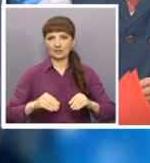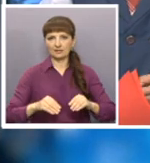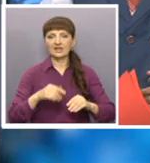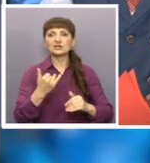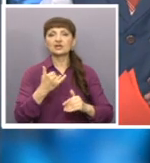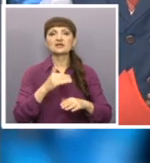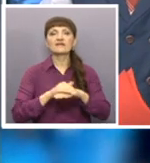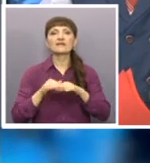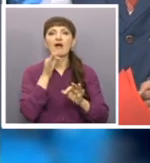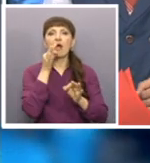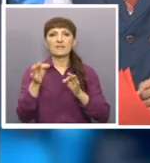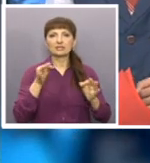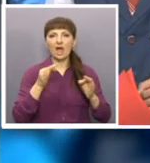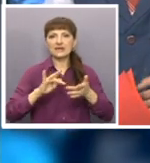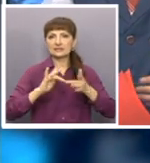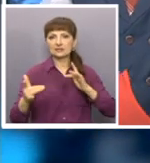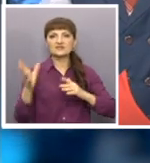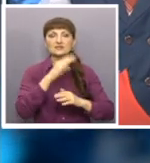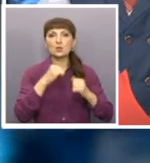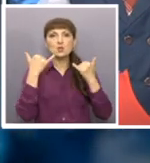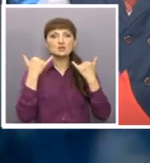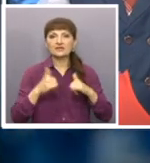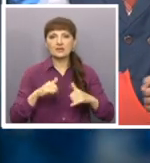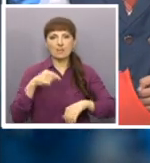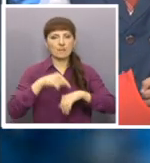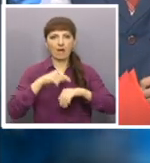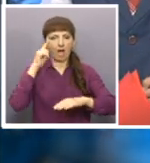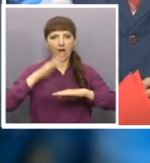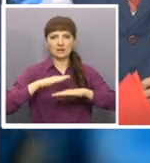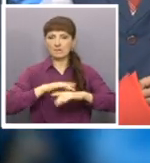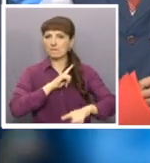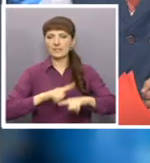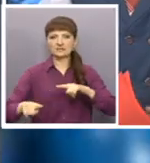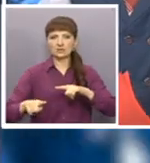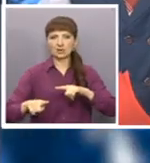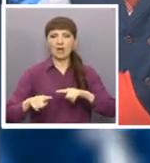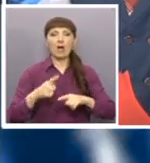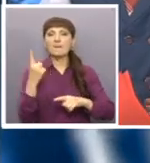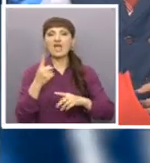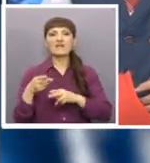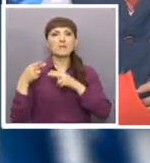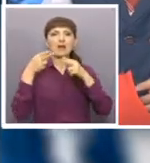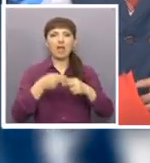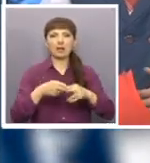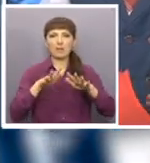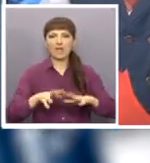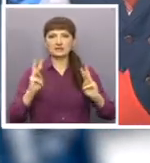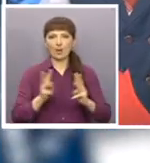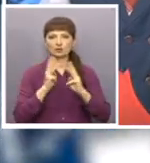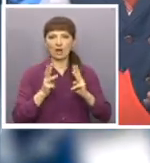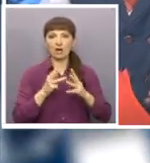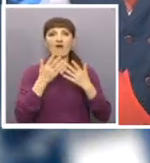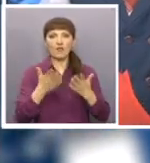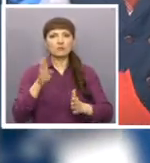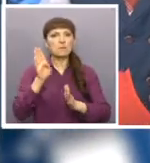случае, судя по комментариям в сети, всех поразила моментальная реакция акима города, который в числе первых приехал на место ЧП, вот так,